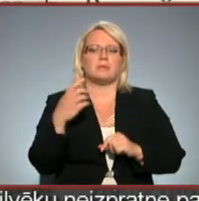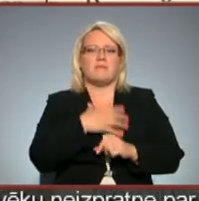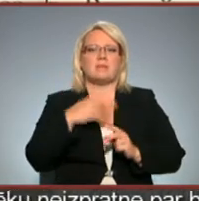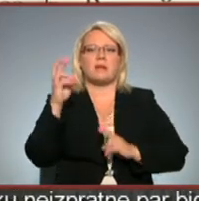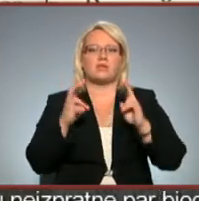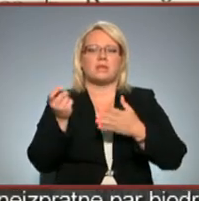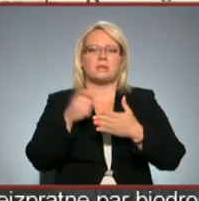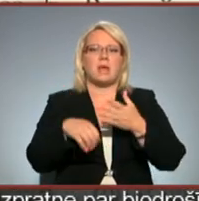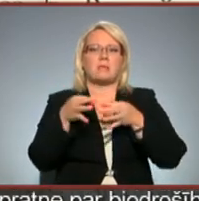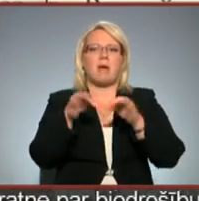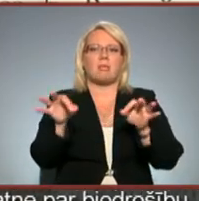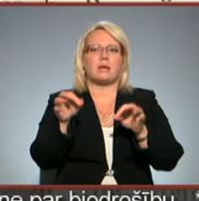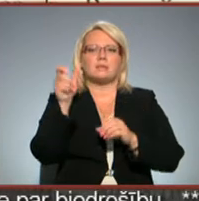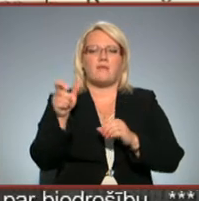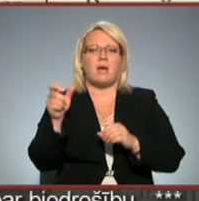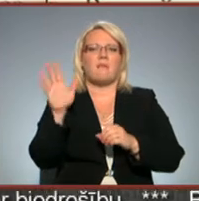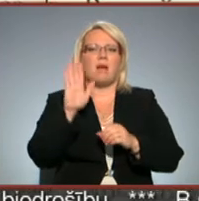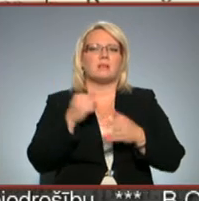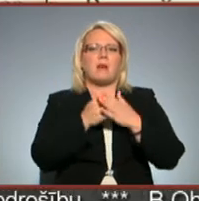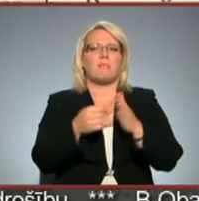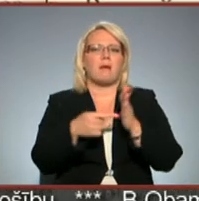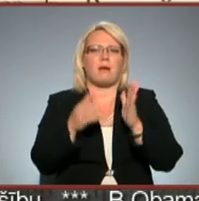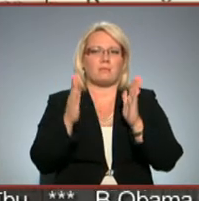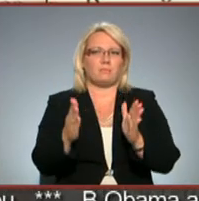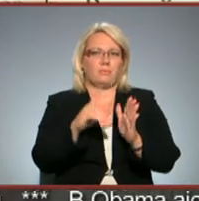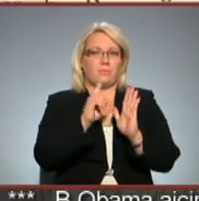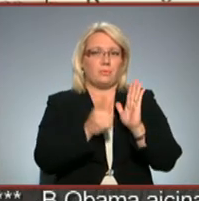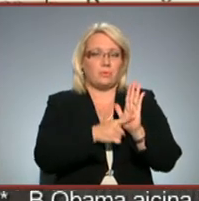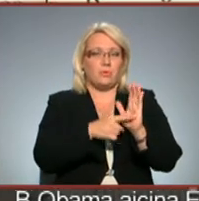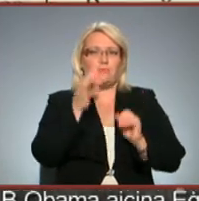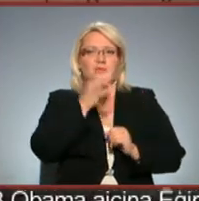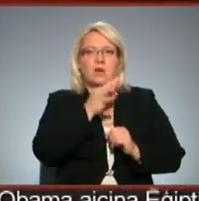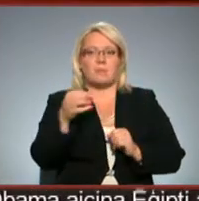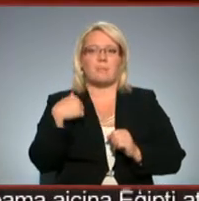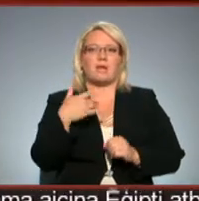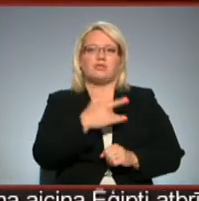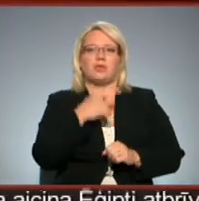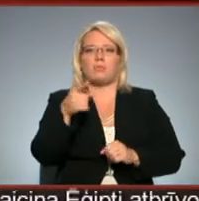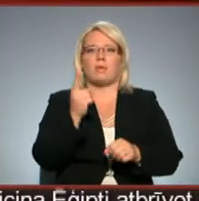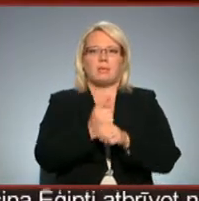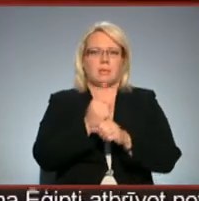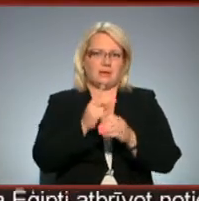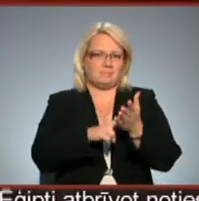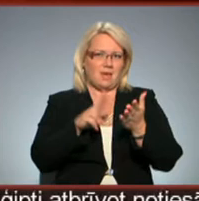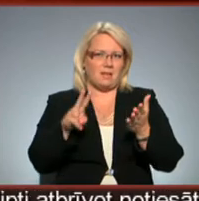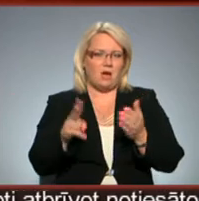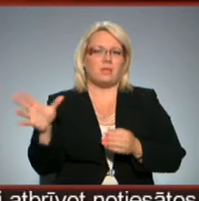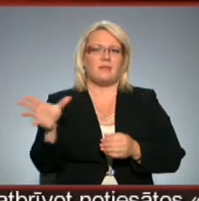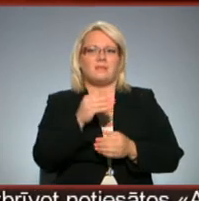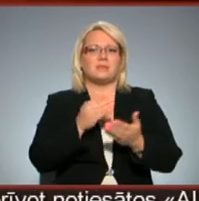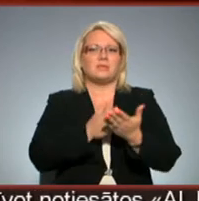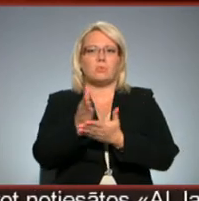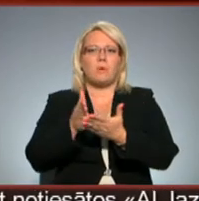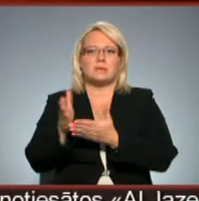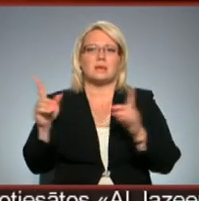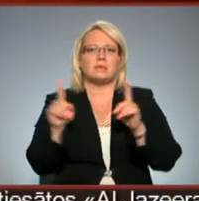ražotnes slēgt atlaist cilvēku, kāds varētu būt valsts atbalsts? Nē, man šķiet, ka to nedrīkstētu pieļaut, jo visas šīs te nozares tomēr